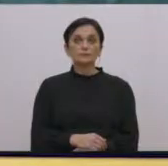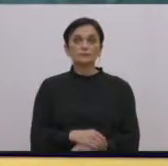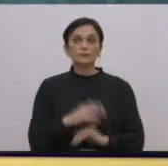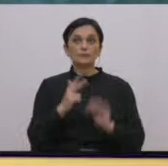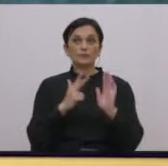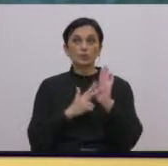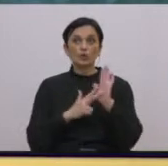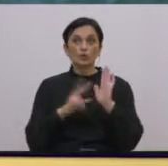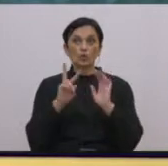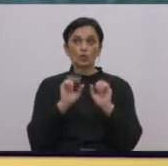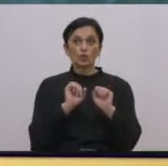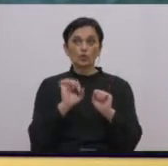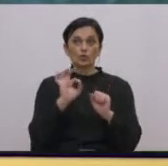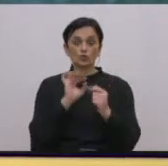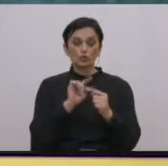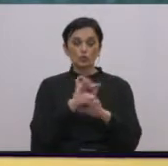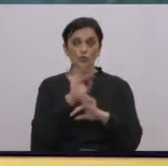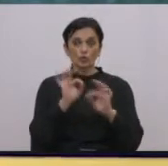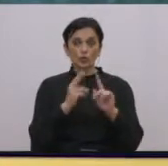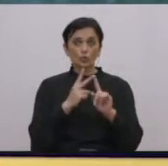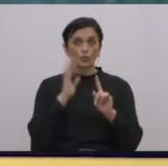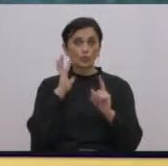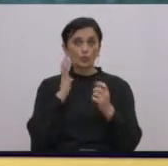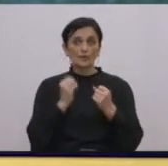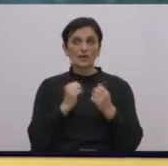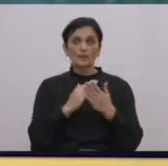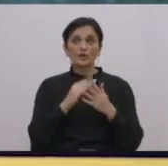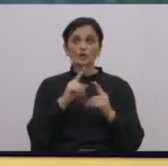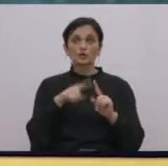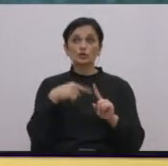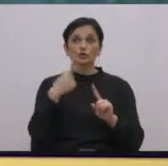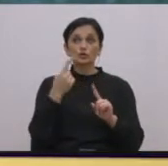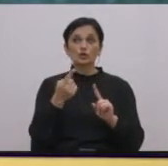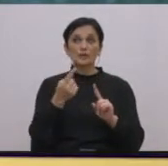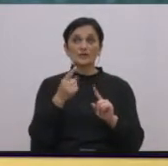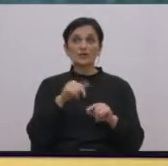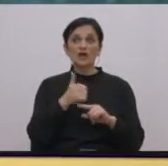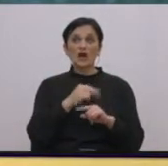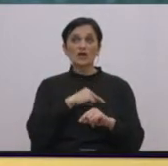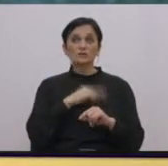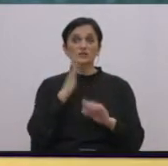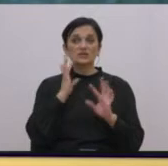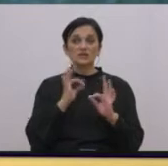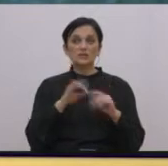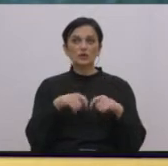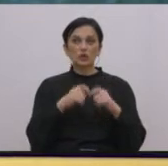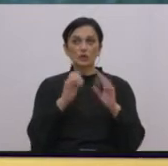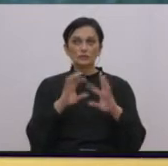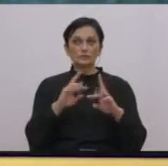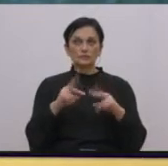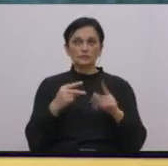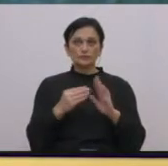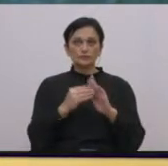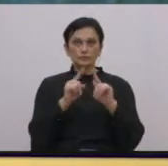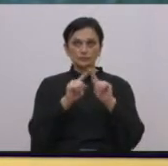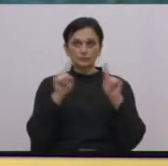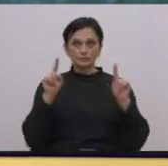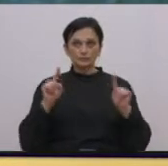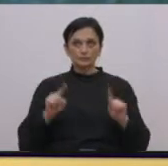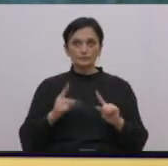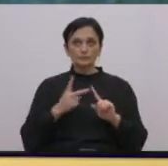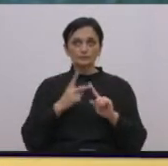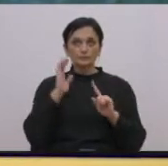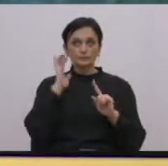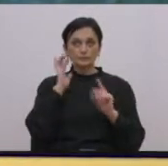Otrmoza Ori Mohle, Nulitina Amdegi, Projekti Meori Mosmenit, Mirebu. Shemdegi Administratsiul Samrdeogata Kodeksi Culebis Paketi, Meori Mosmenit,